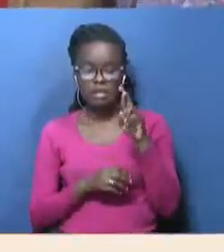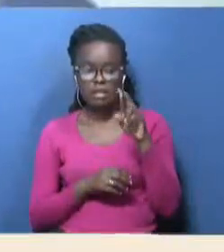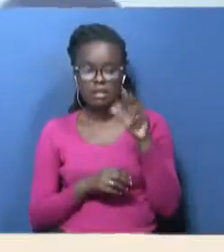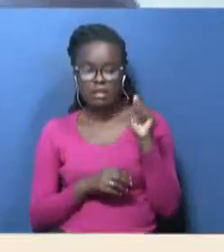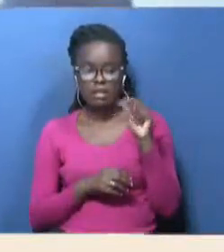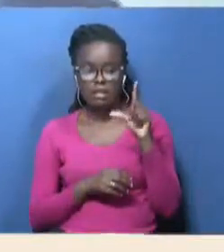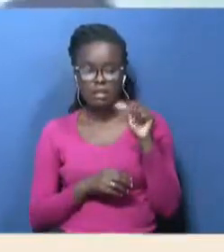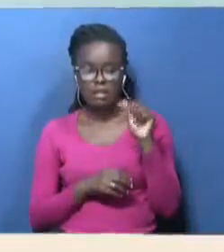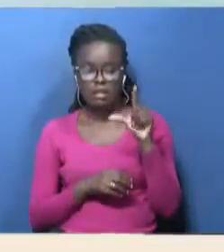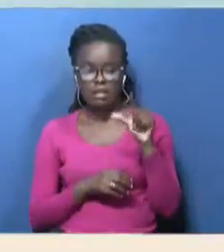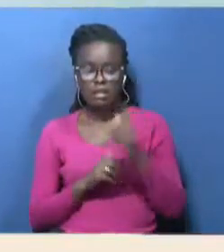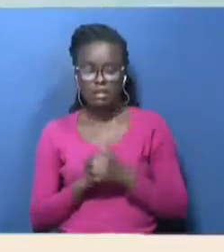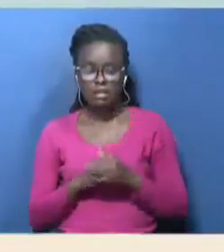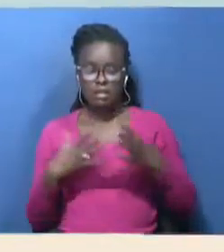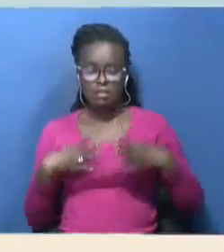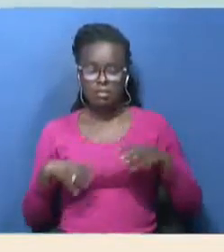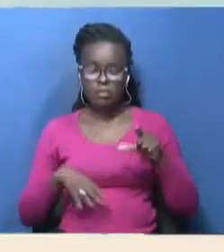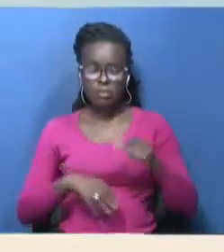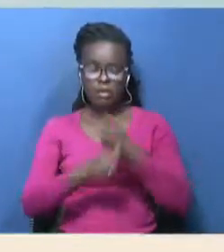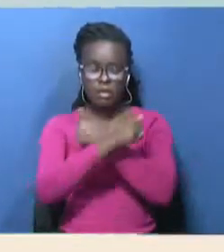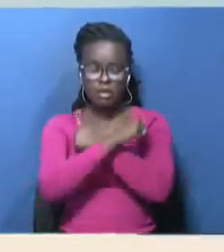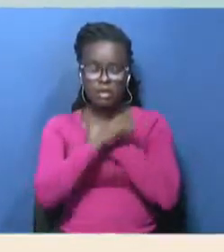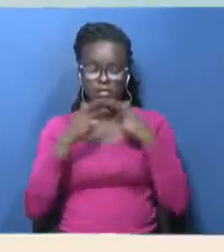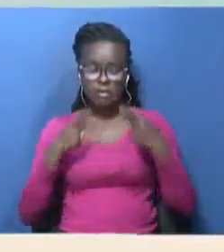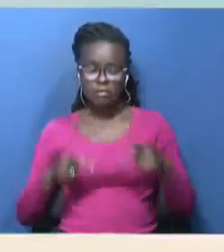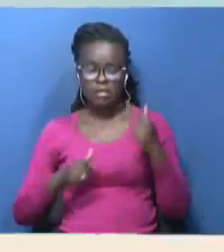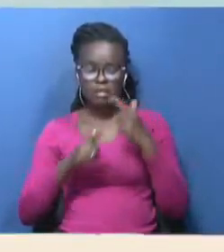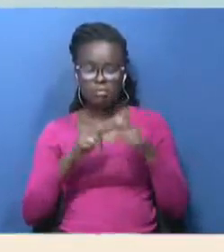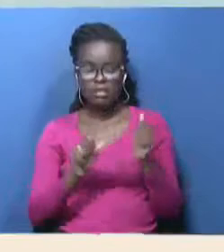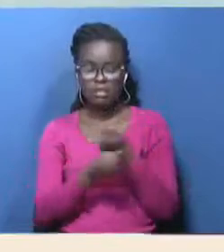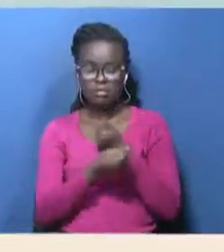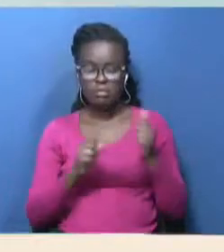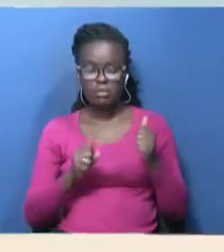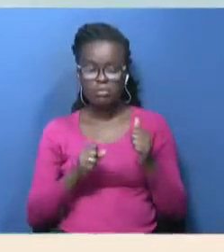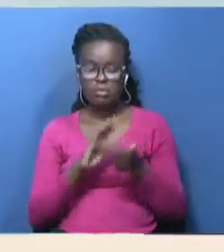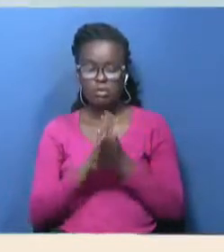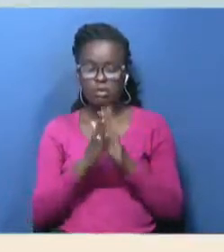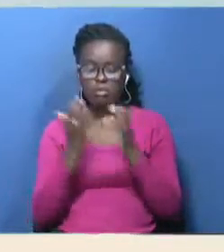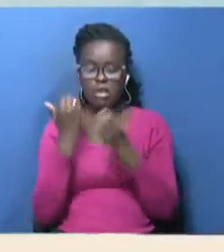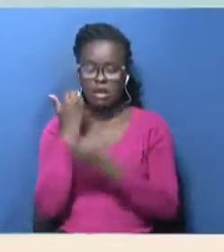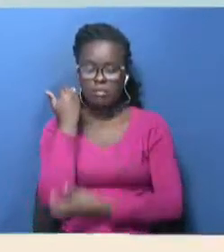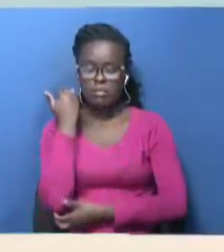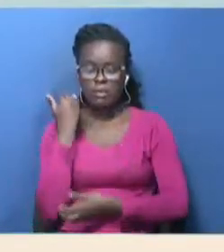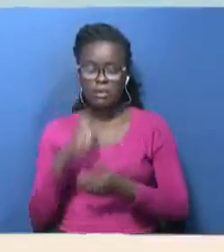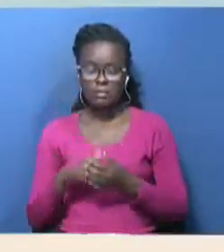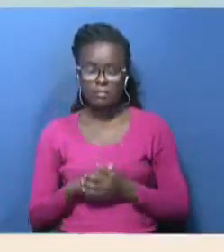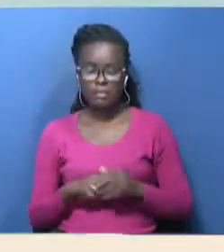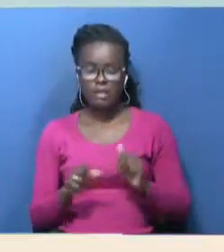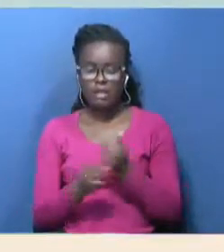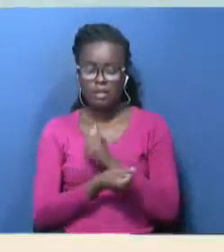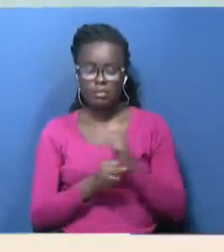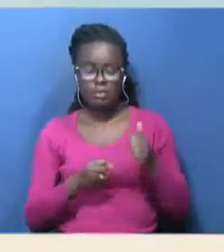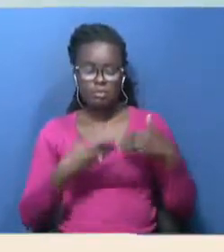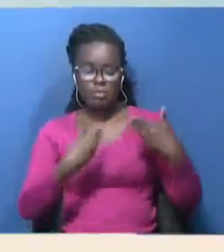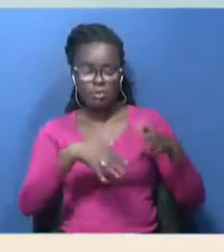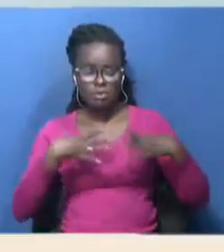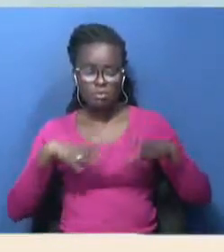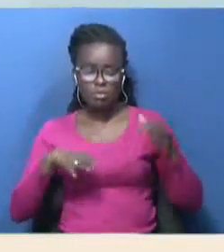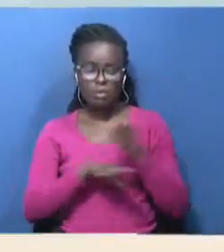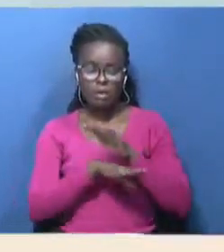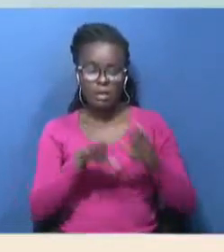wetu wanapenda amani, lakini hatuwezi kama maskini, hatuwezi poteza watu kila wakati.